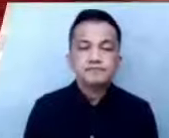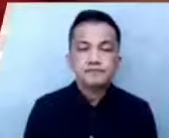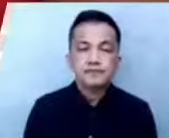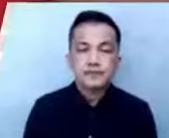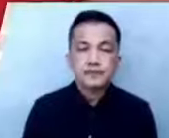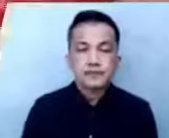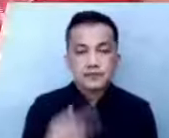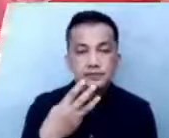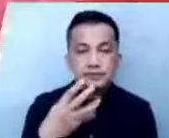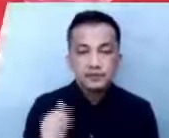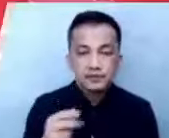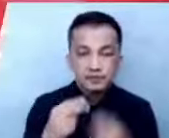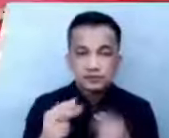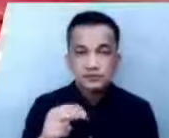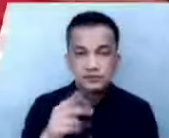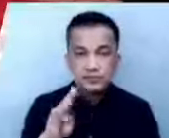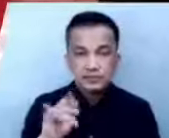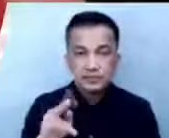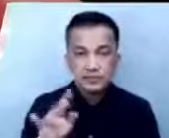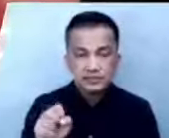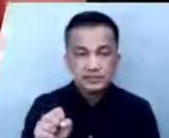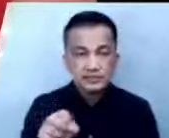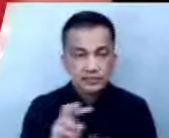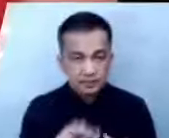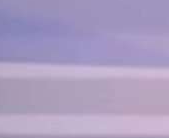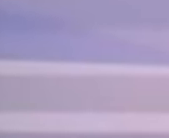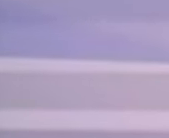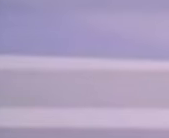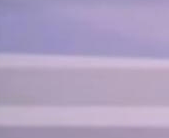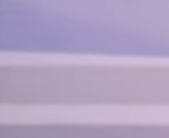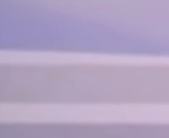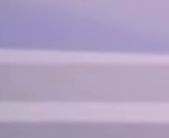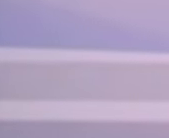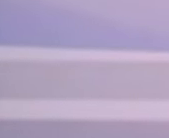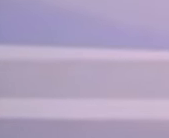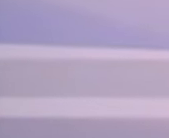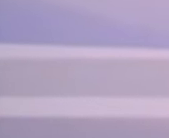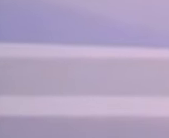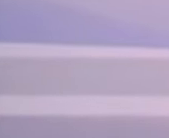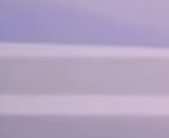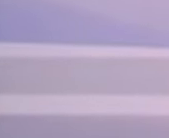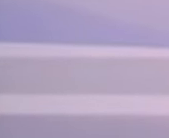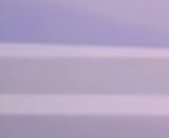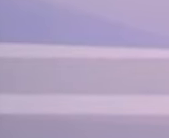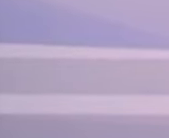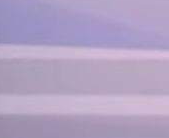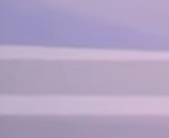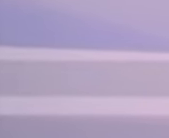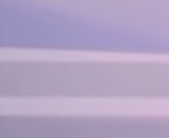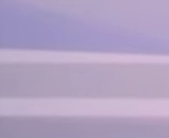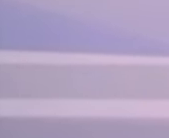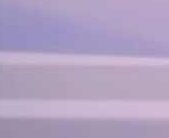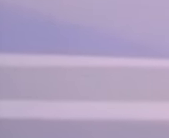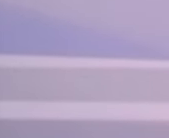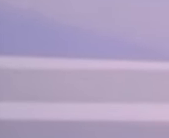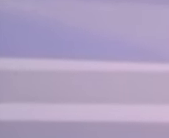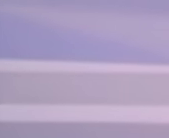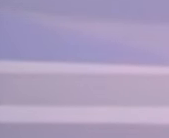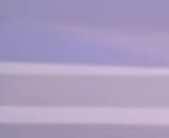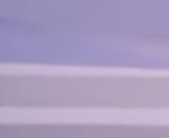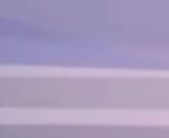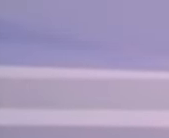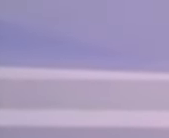News, Bernadette Reyes, nakatutok 24 oras. Mga kapuso, patuloy na tumutok sa mga balita, mag-subscribe sa